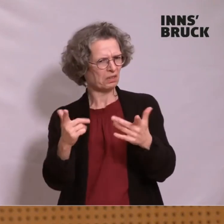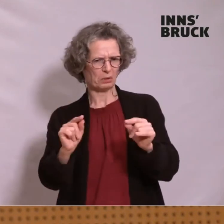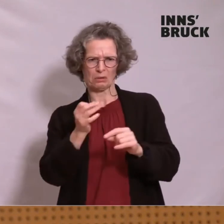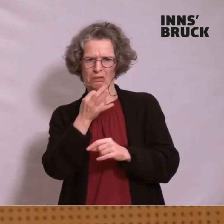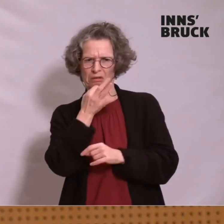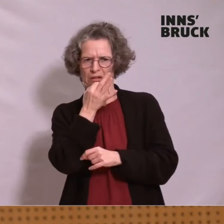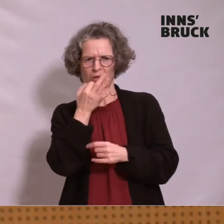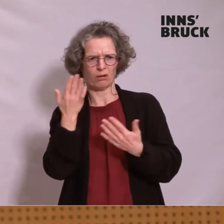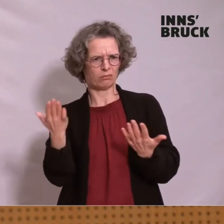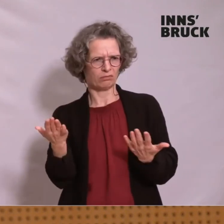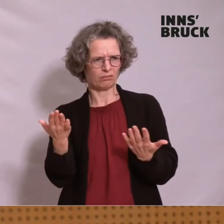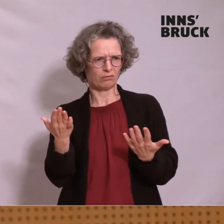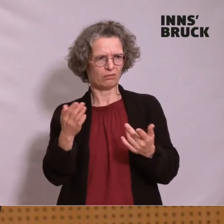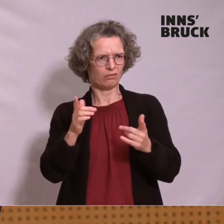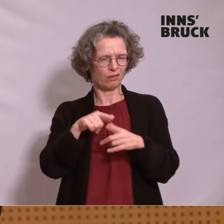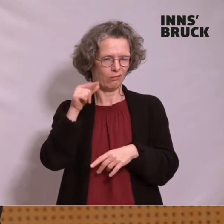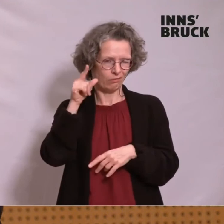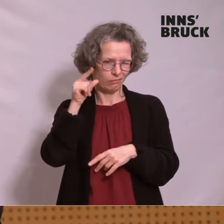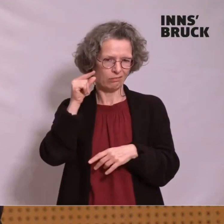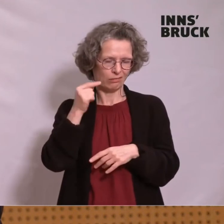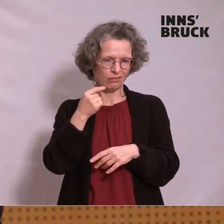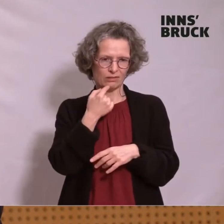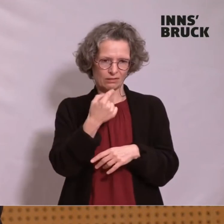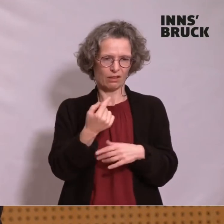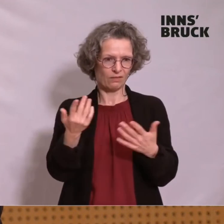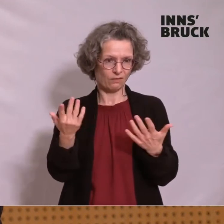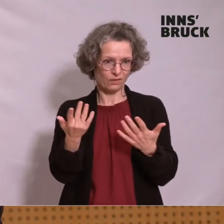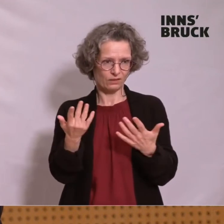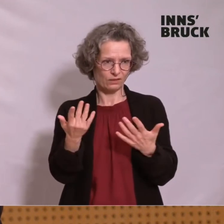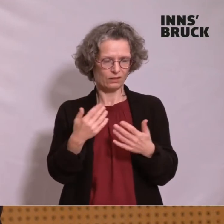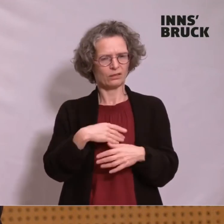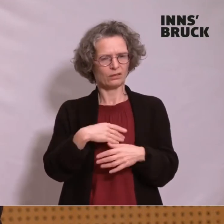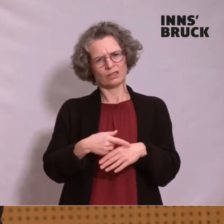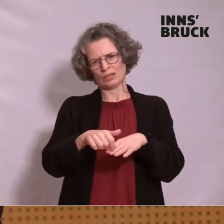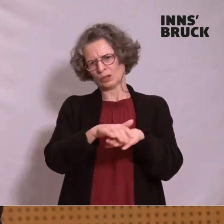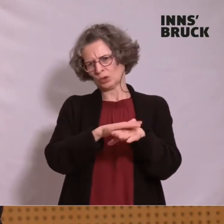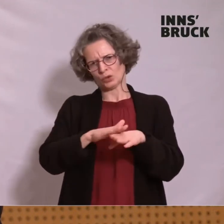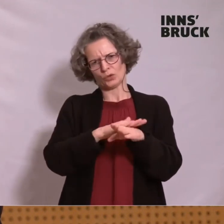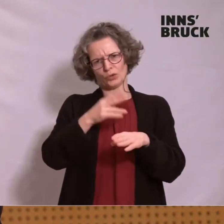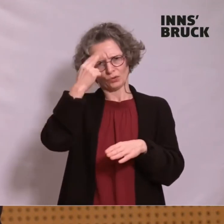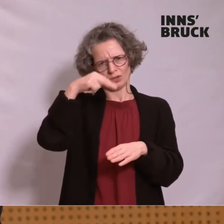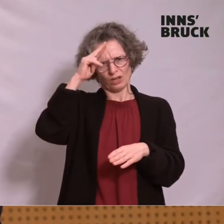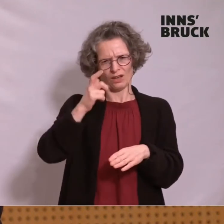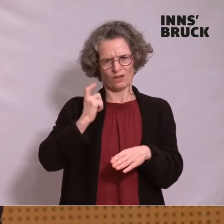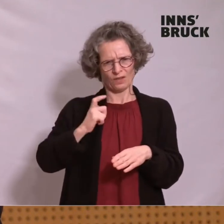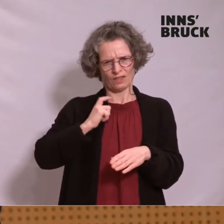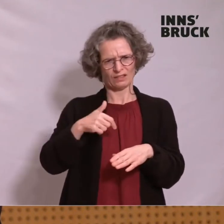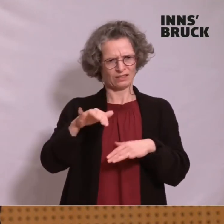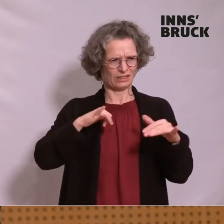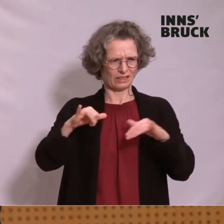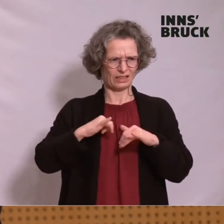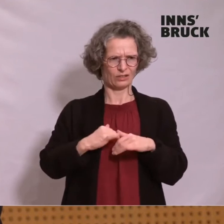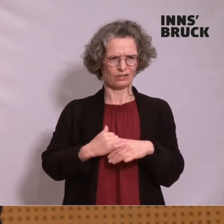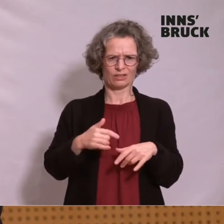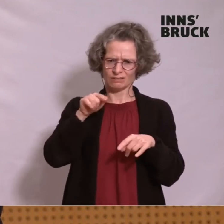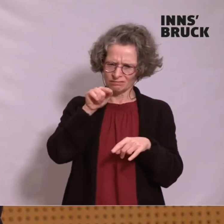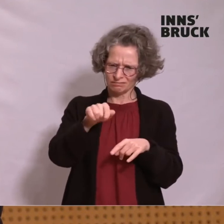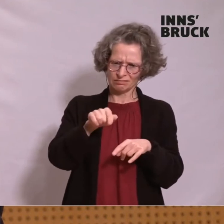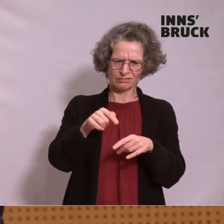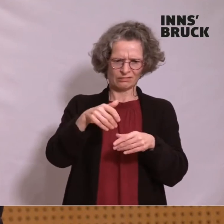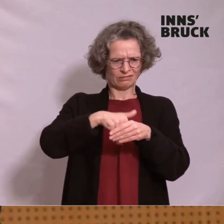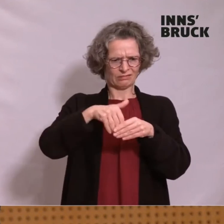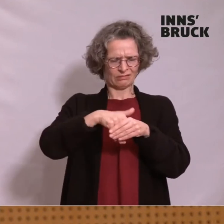gesagt und mit Augenzwinkern. Verzeihen Sie mir, Herr Finanzdechter, das kommt mir so vor,